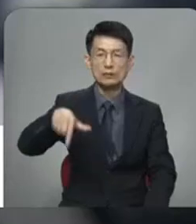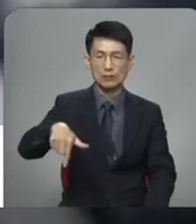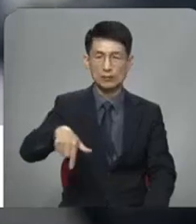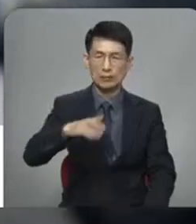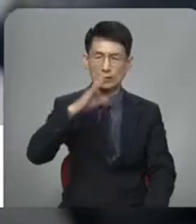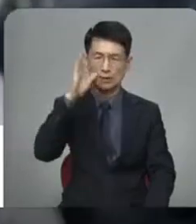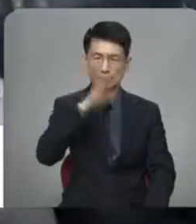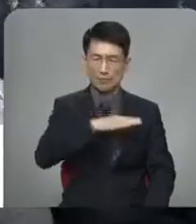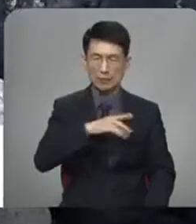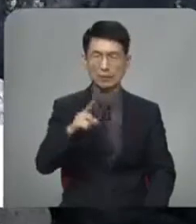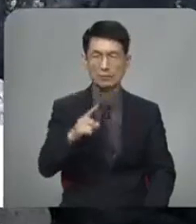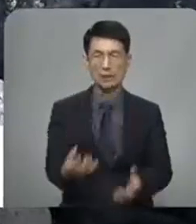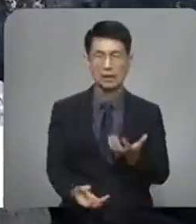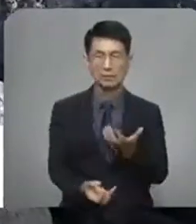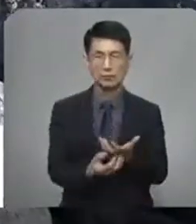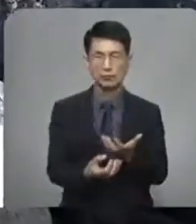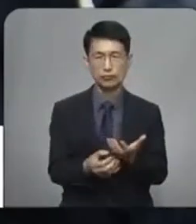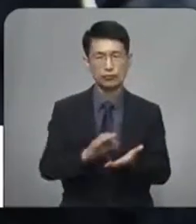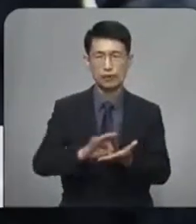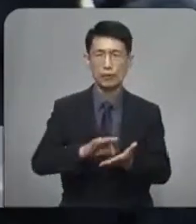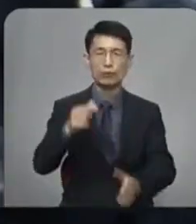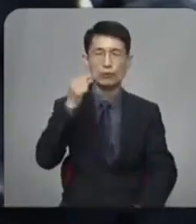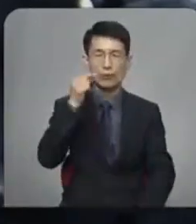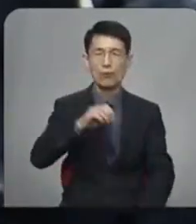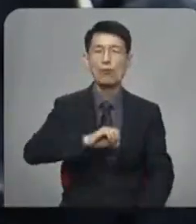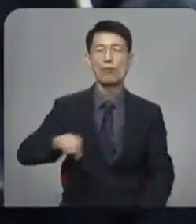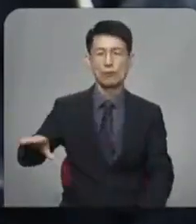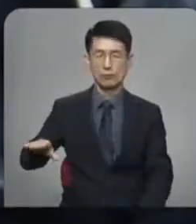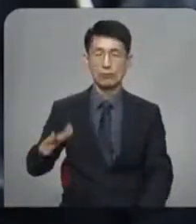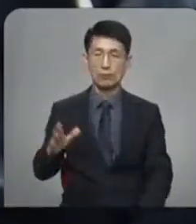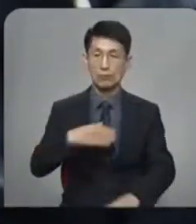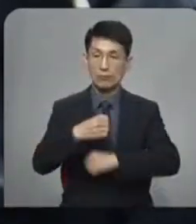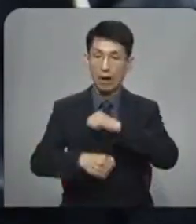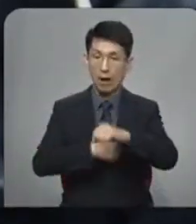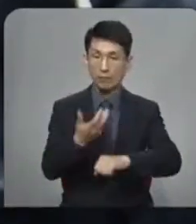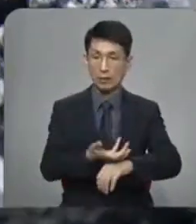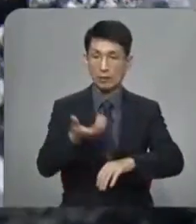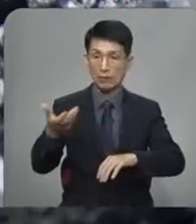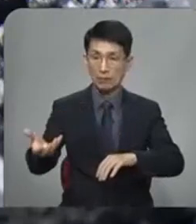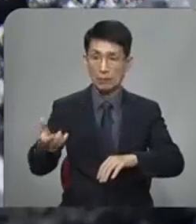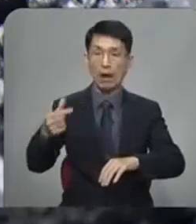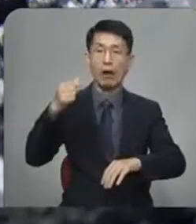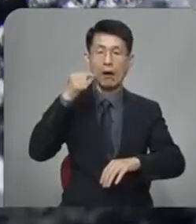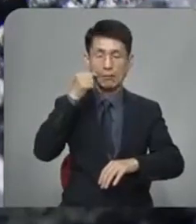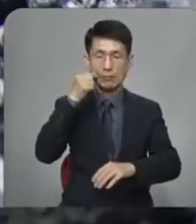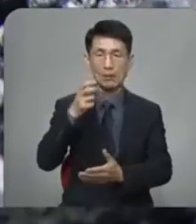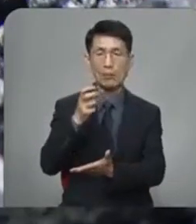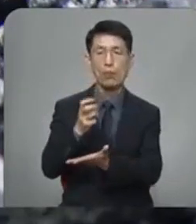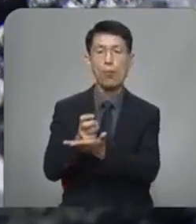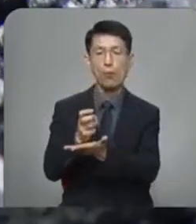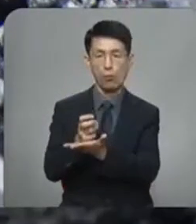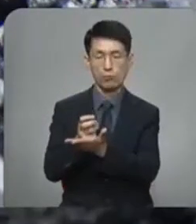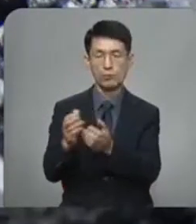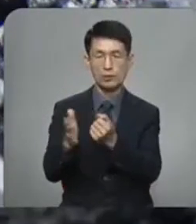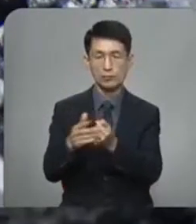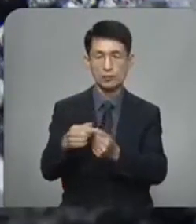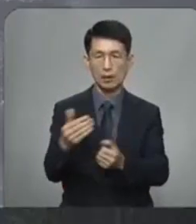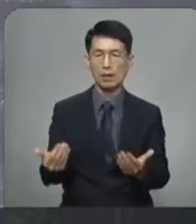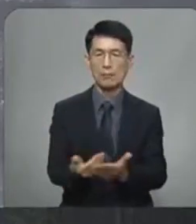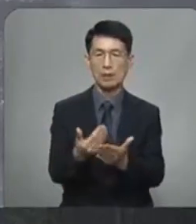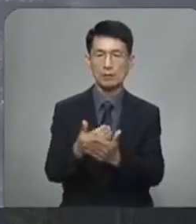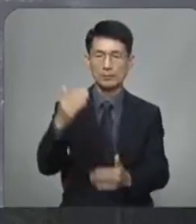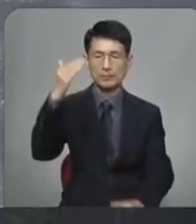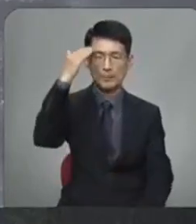낮아 그동안은 폐기물로 처리되었습니다. 그렇다고 함부로 파서 옮길 수도 없어 지역 개발의 걸림돌로 작용해